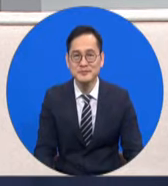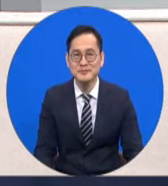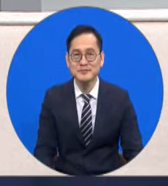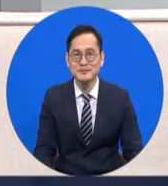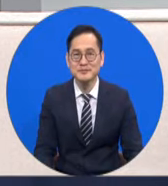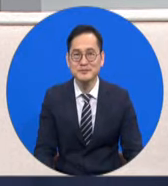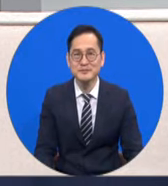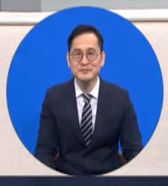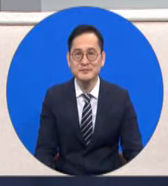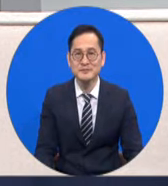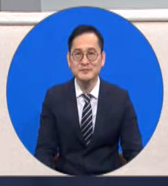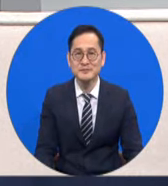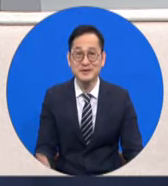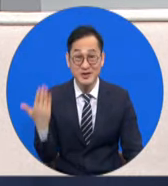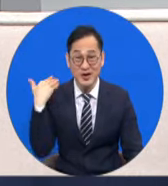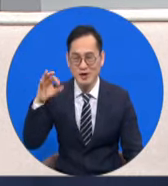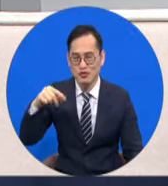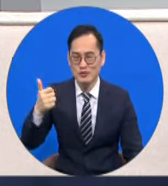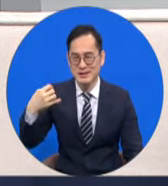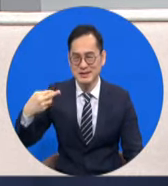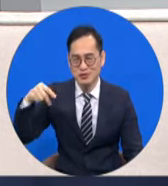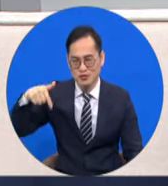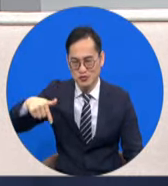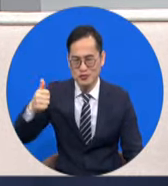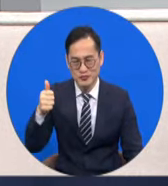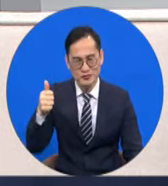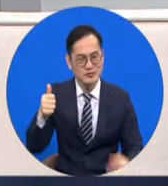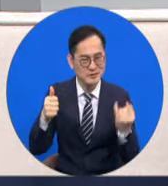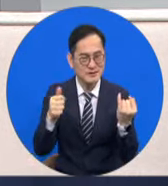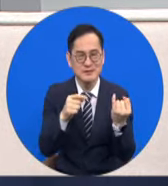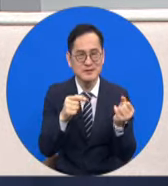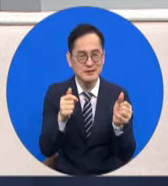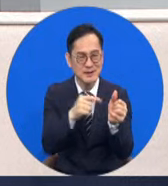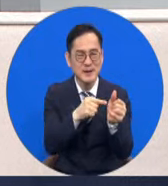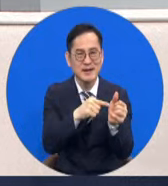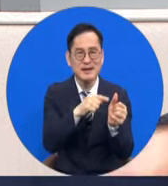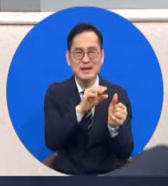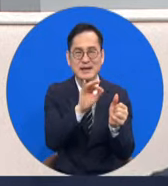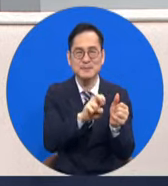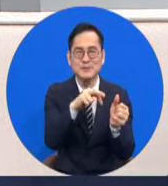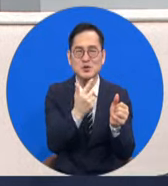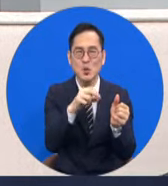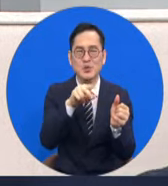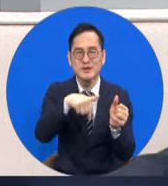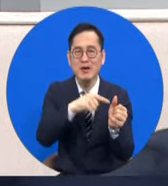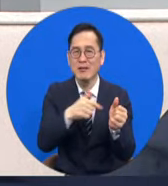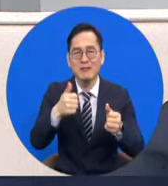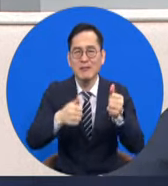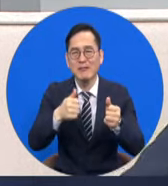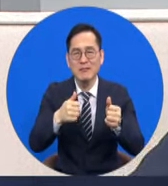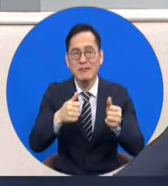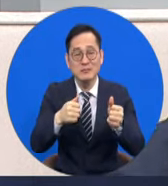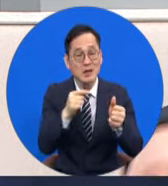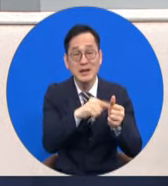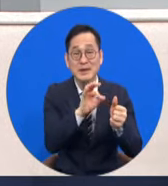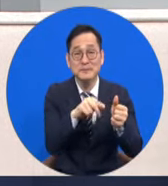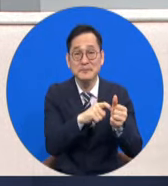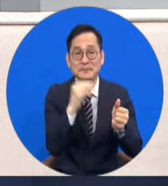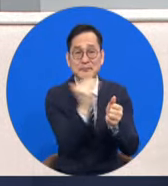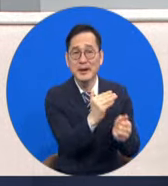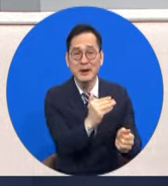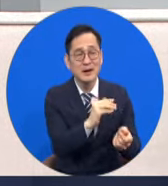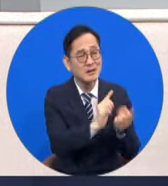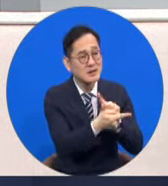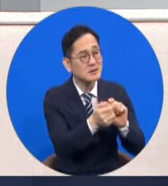그 윤희숙 후보 대 임종석 전 실장의 대결이 성사될 것으로 보고 굉장히 주목을 받았었는데 그 뒤에 이제 임종석 전